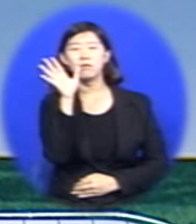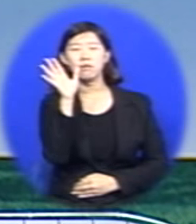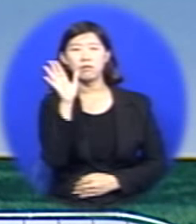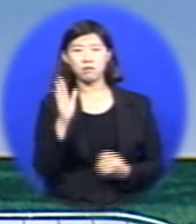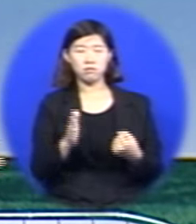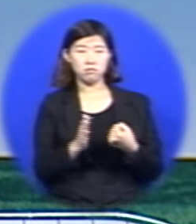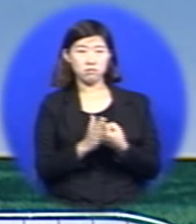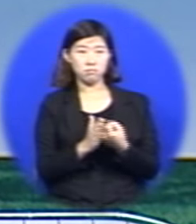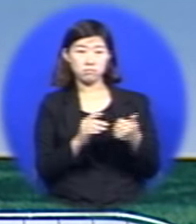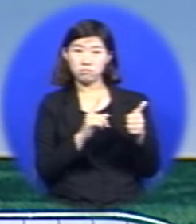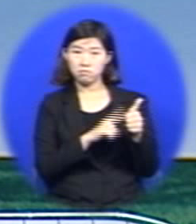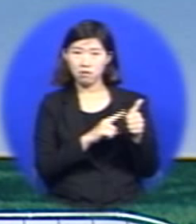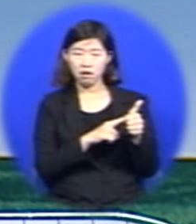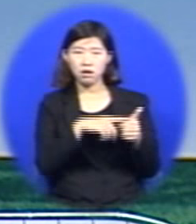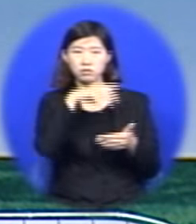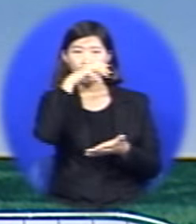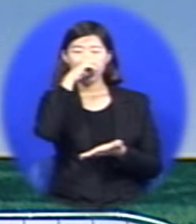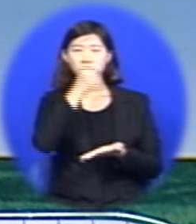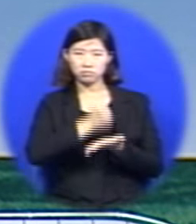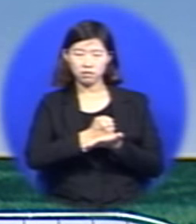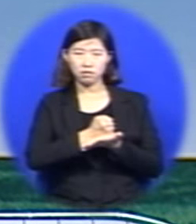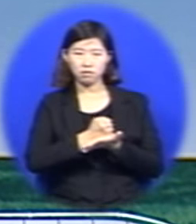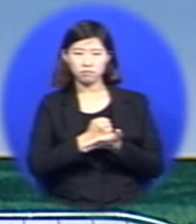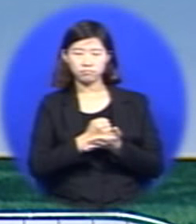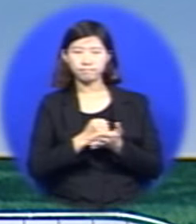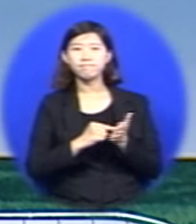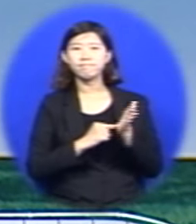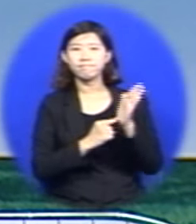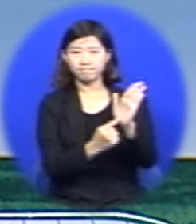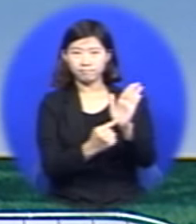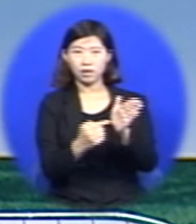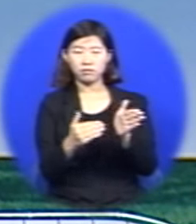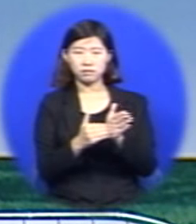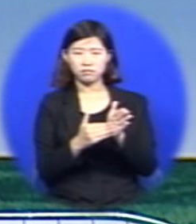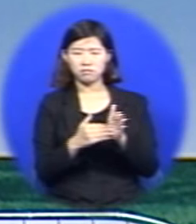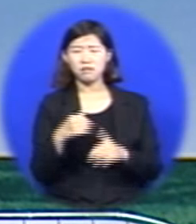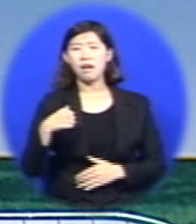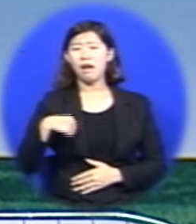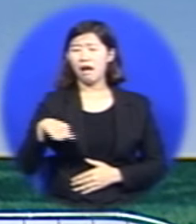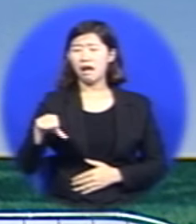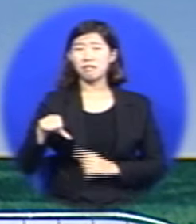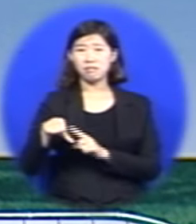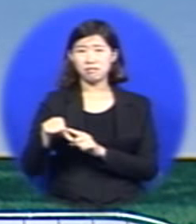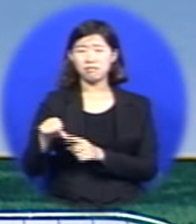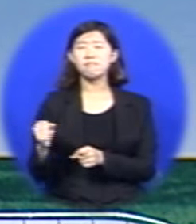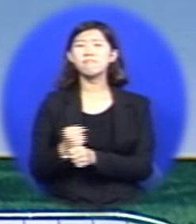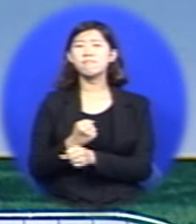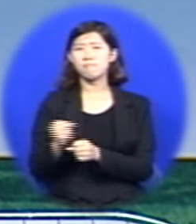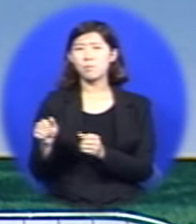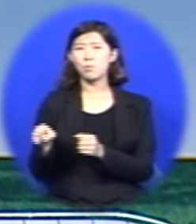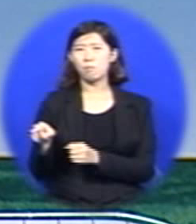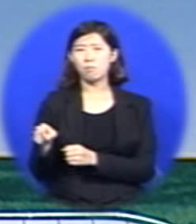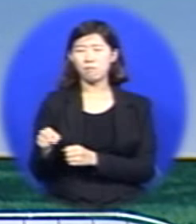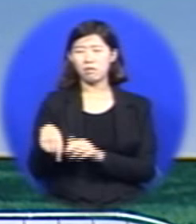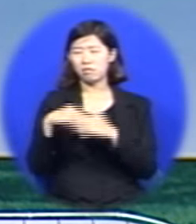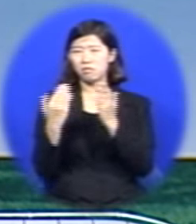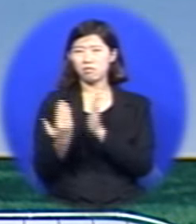것을 사람들이 다 알았다는 거예요. 그 아들이 계략을 꾸민 것이구나 하는 것이 드러났습니다.